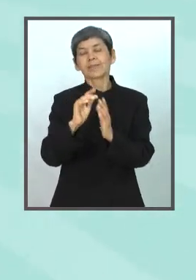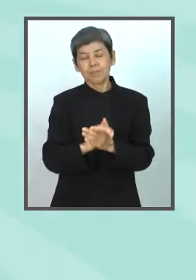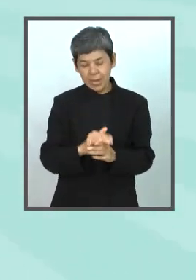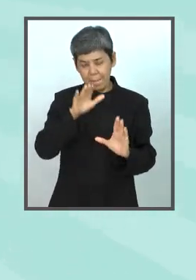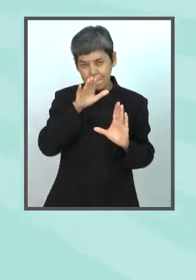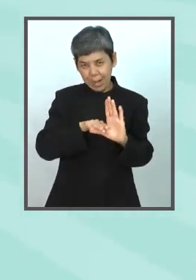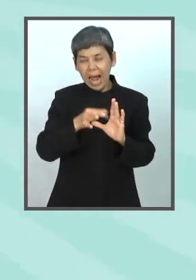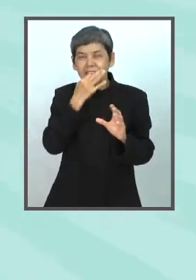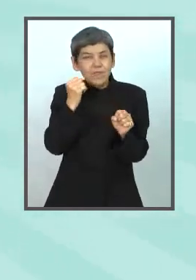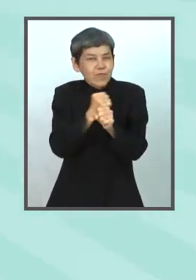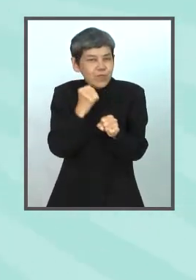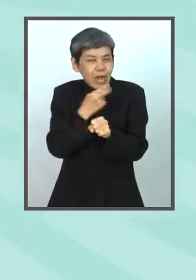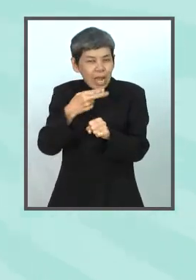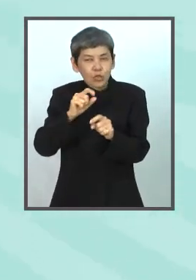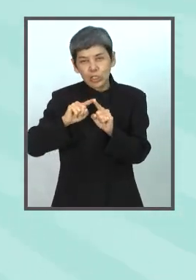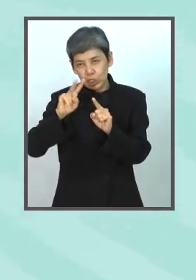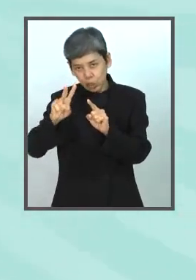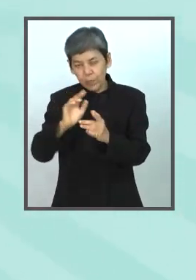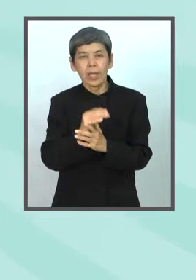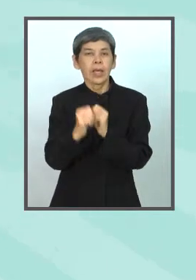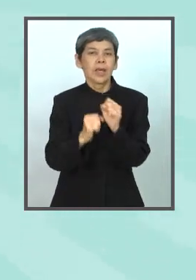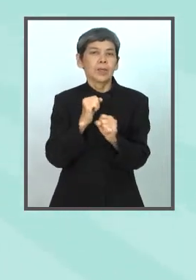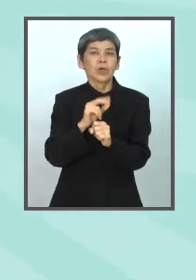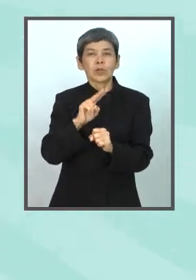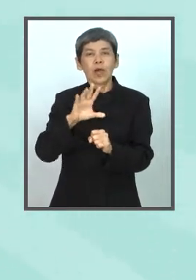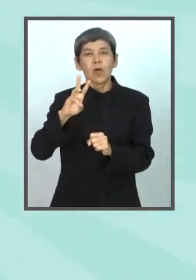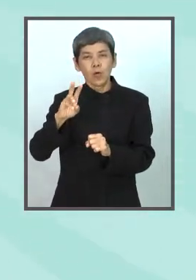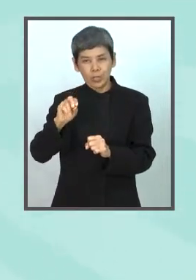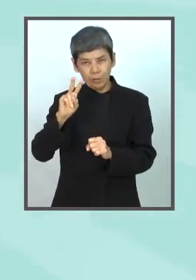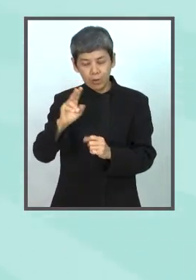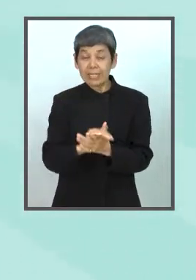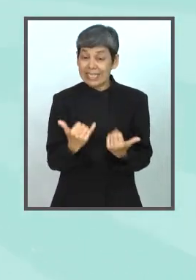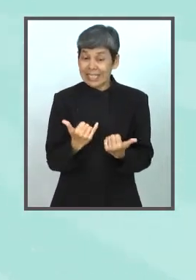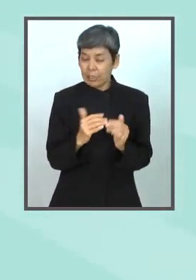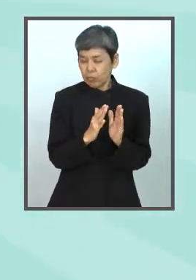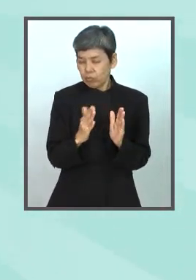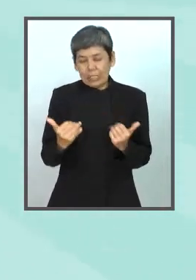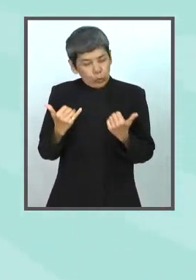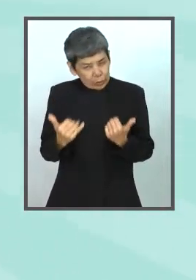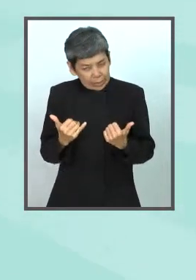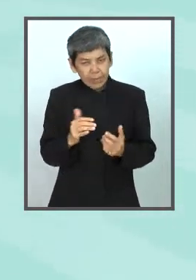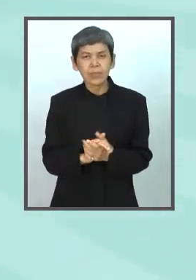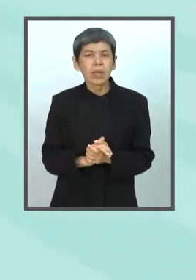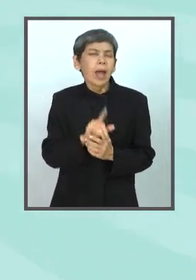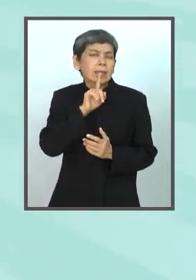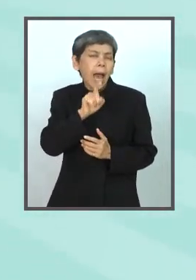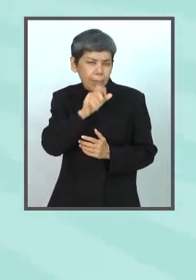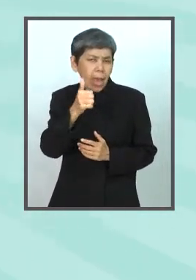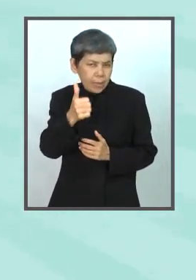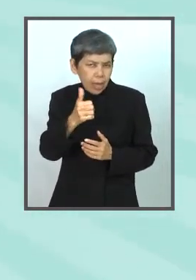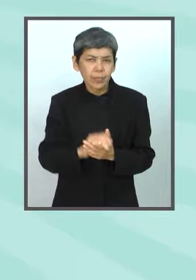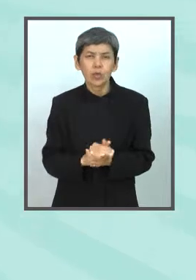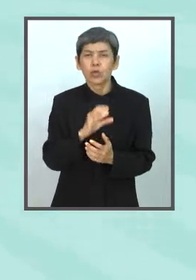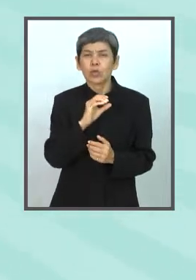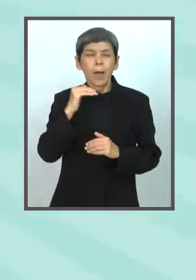เปิดรับสมัครฝึกอาชีพหลักสูตรที่2ประจำปี2562ตั้งแต่วันนี้เป็นต้นไปสอบถามเพิ่มเติม